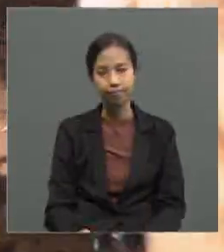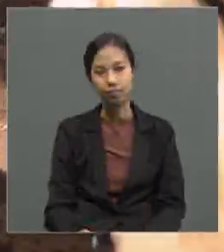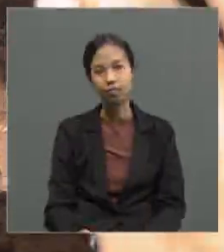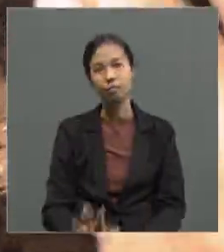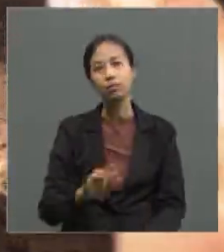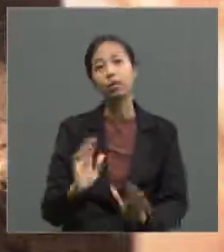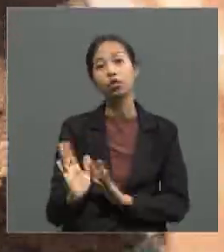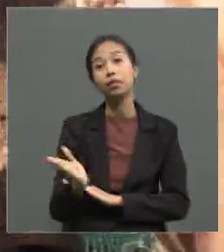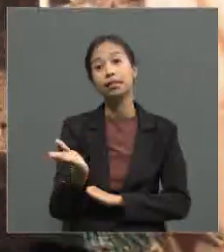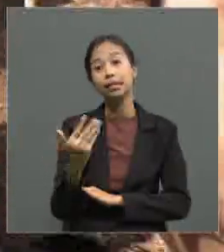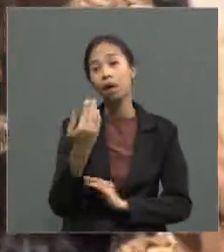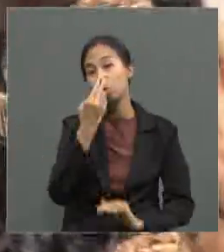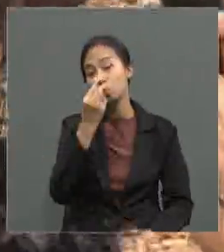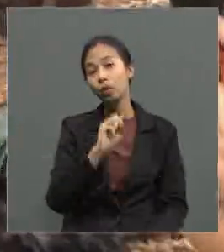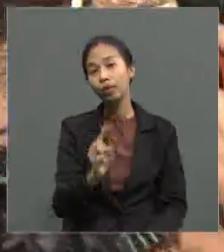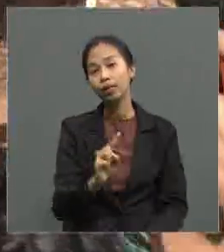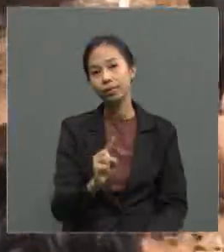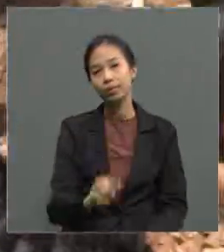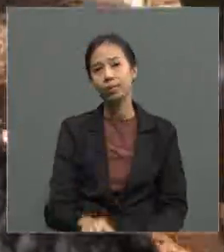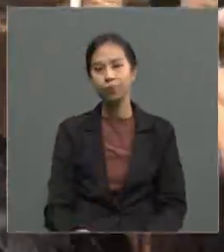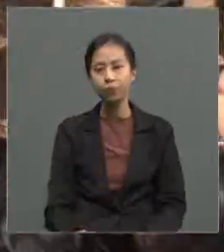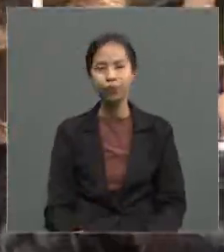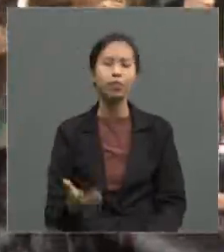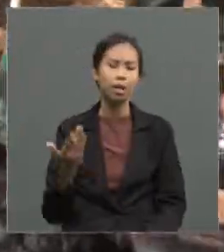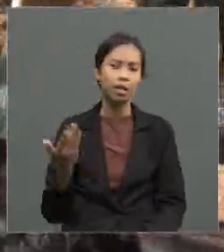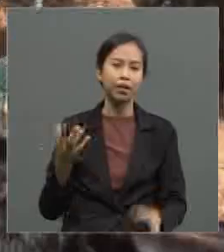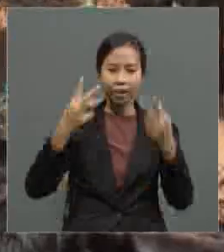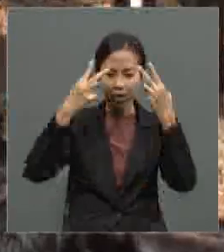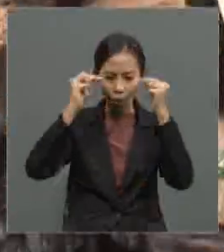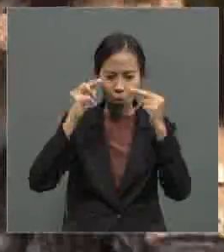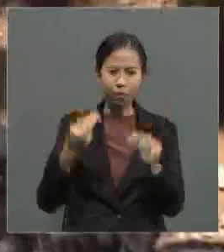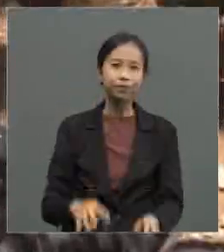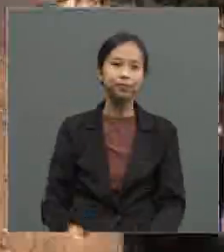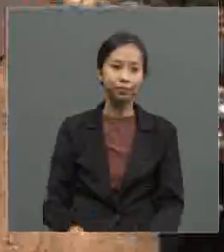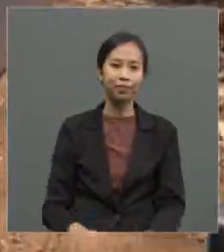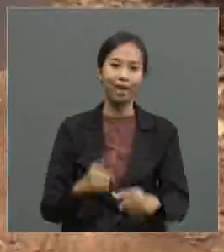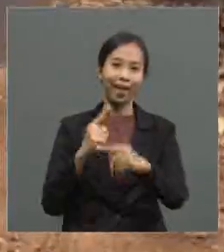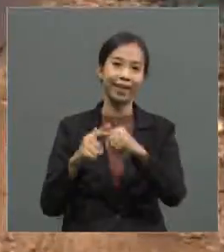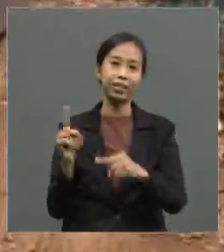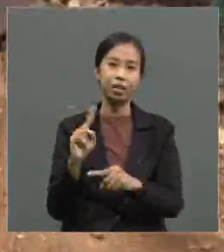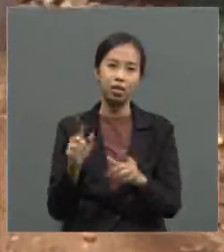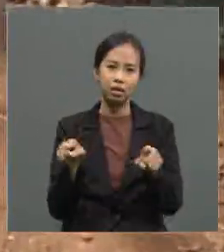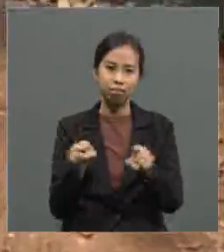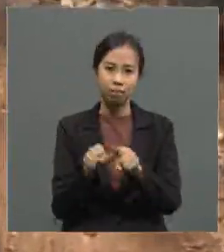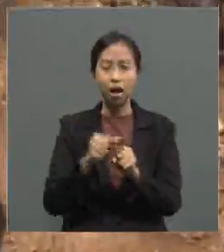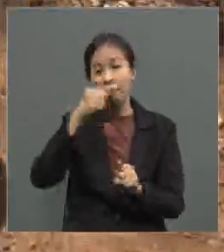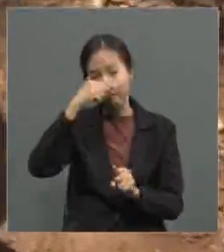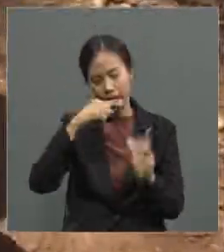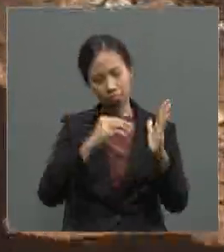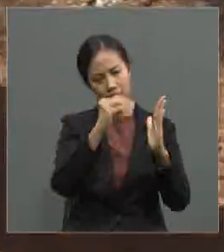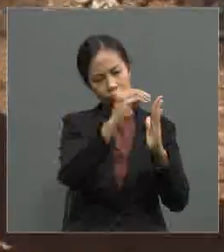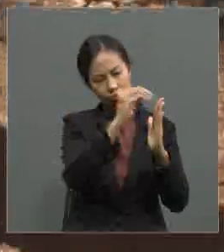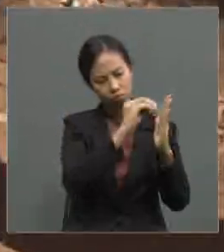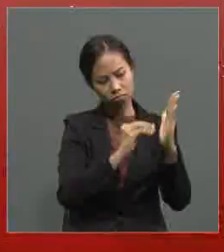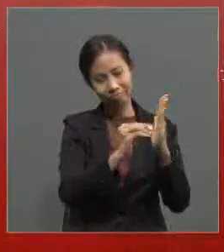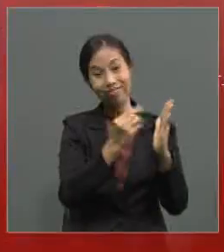ช่วงเช้าดิฉันเข้าไปดูในแพลตฟอร์มของ xนะคะของท่านนายกรัฐมนตรีก็ได้มีการแชร์ภาพจุดความร้อนของไทยกับในส่วน